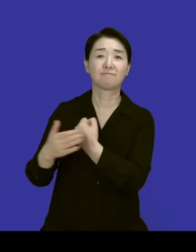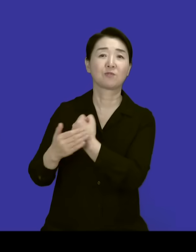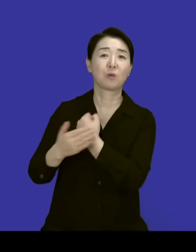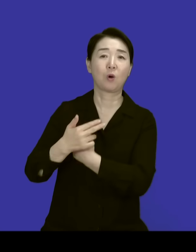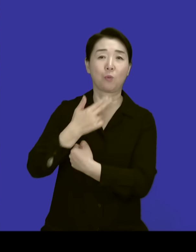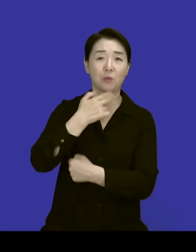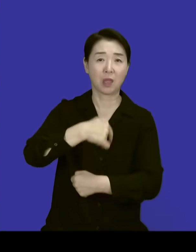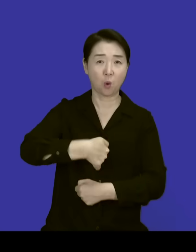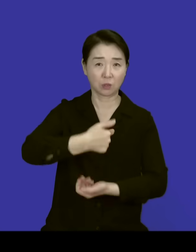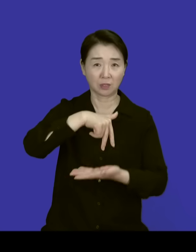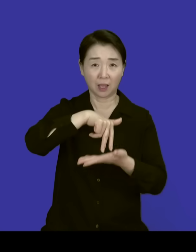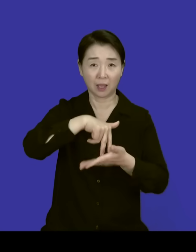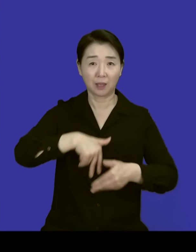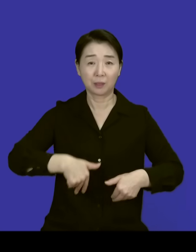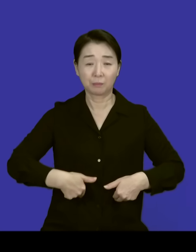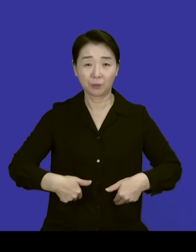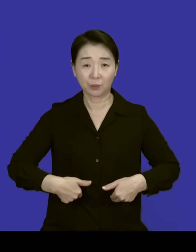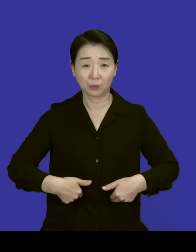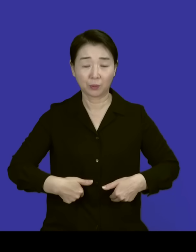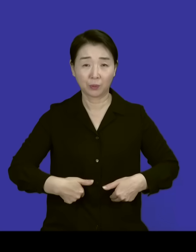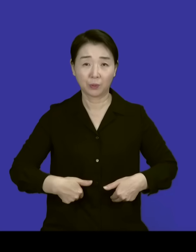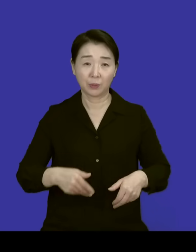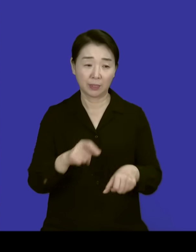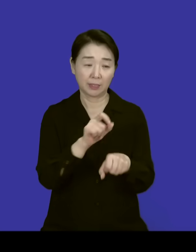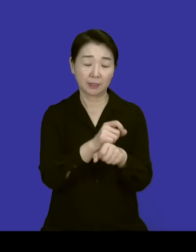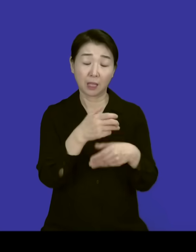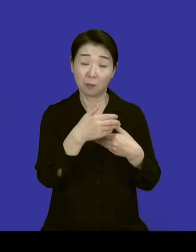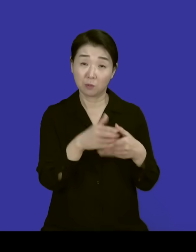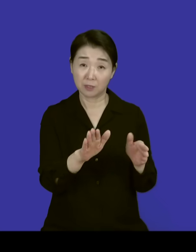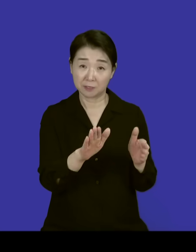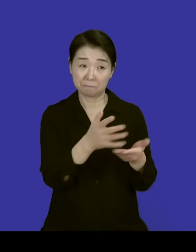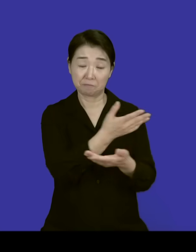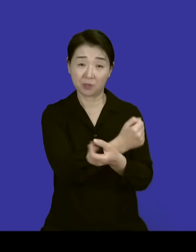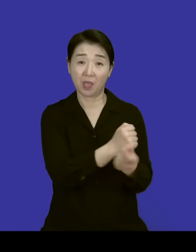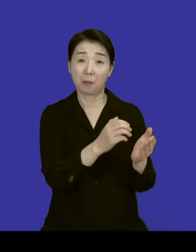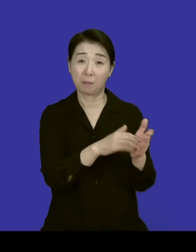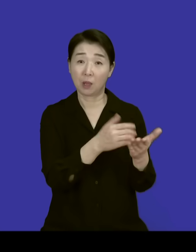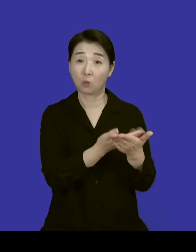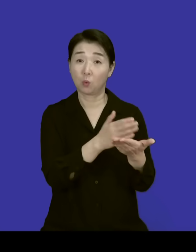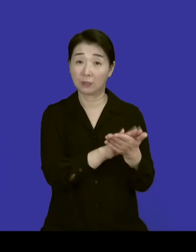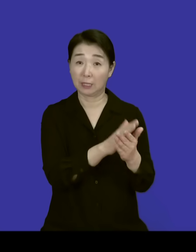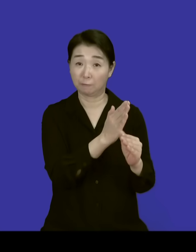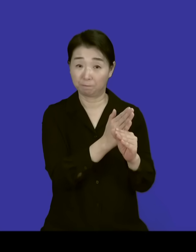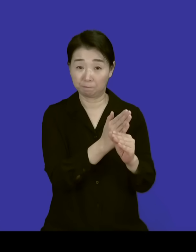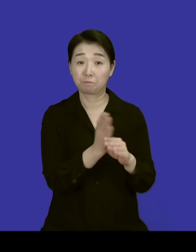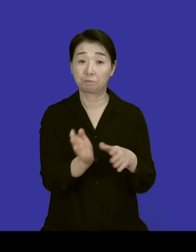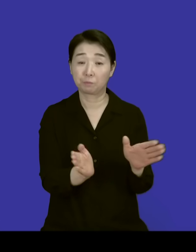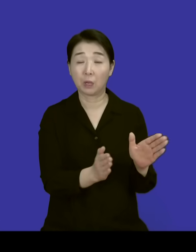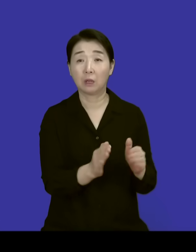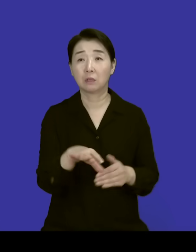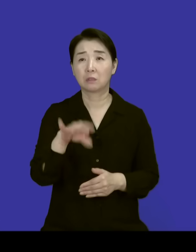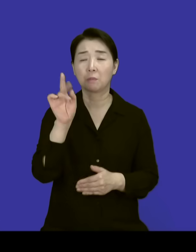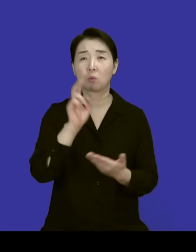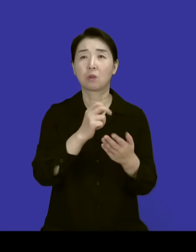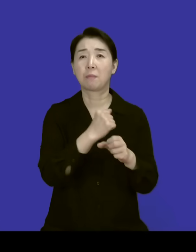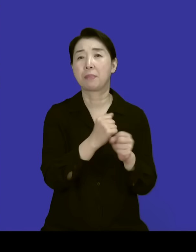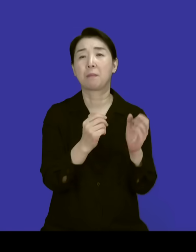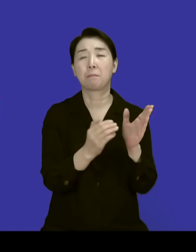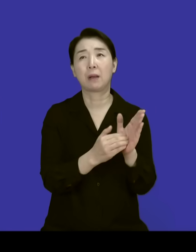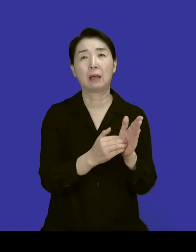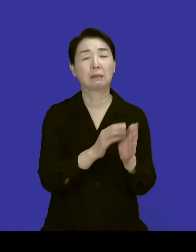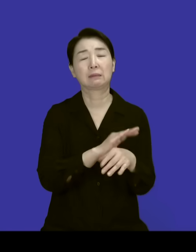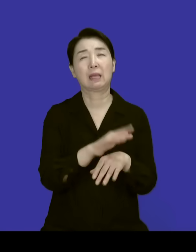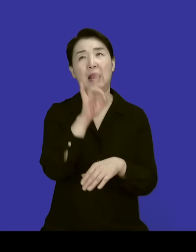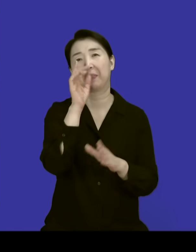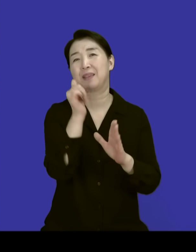그렇죠. 그래서 혼자 조그만 사무실 얻어가지고 공사를 하고 있었는데 네. 처음에 나오자마자 된 음악이 잘 안 됐어요. 네. 사실은 예.